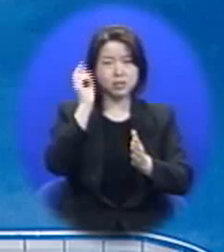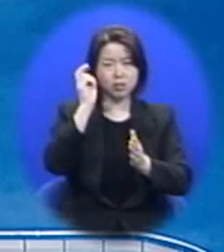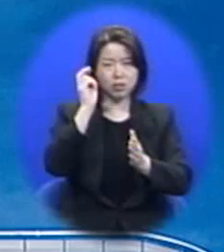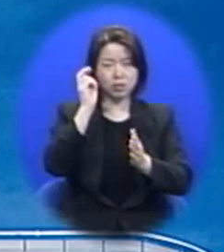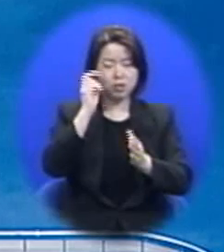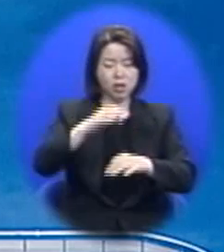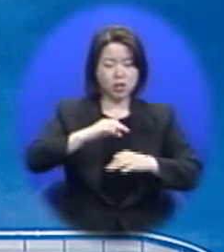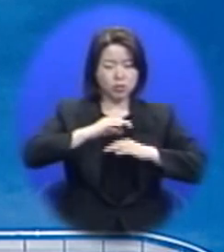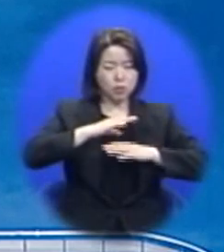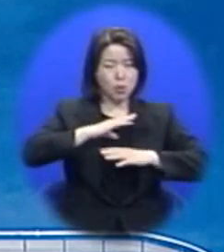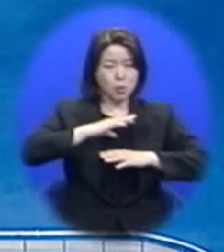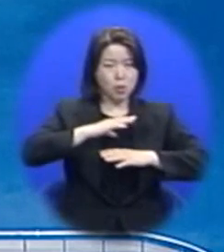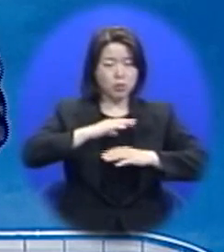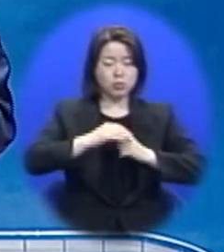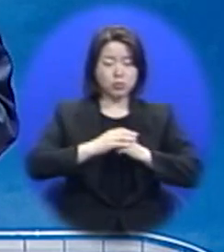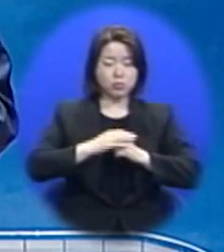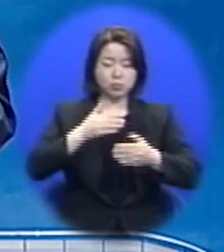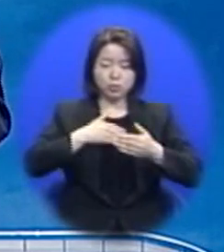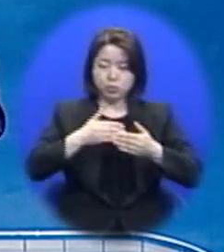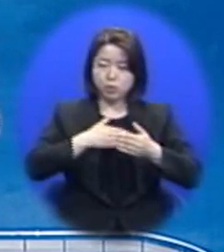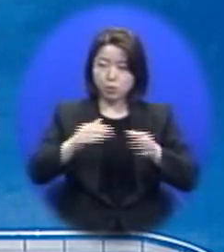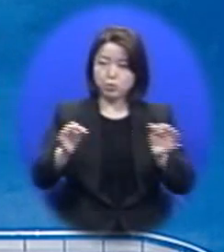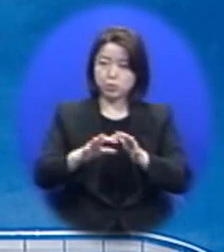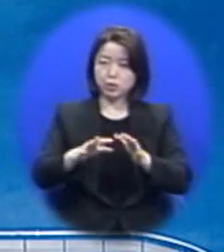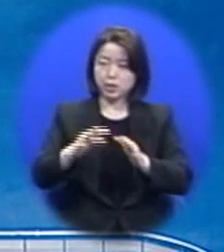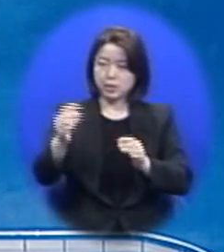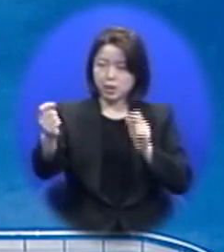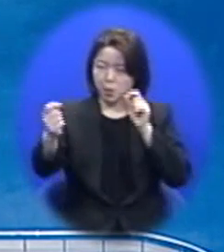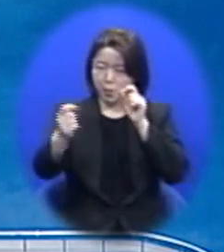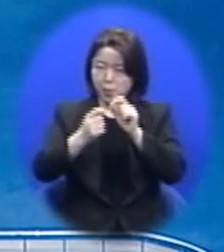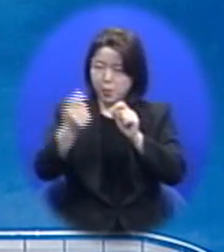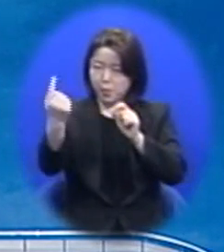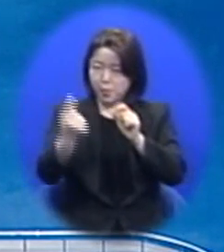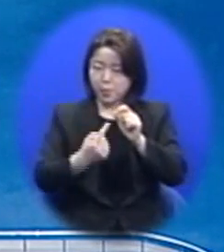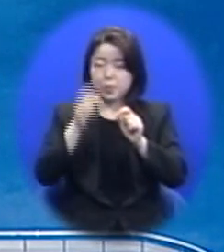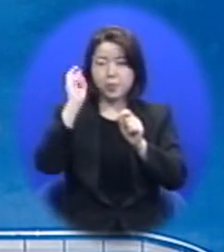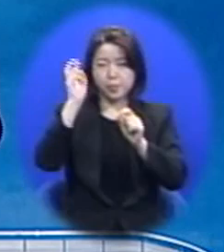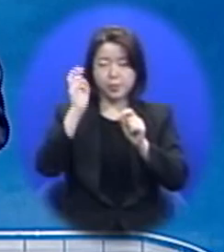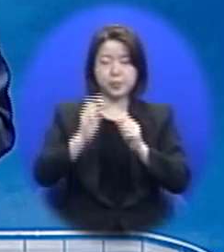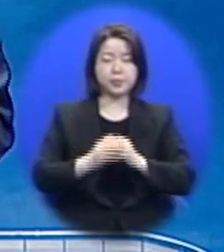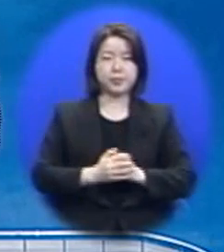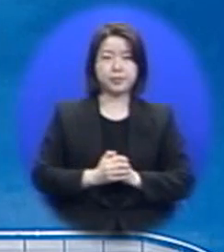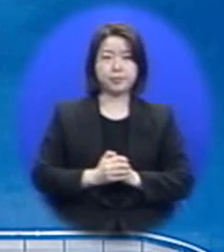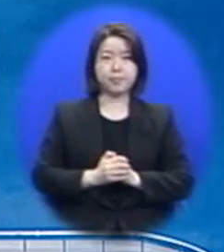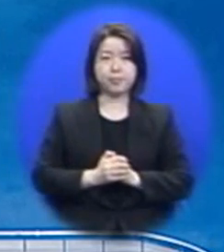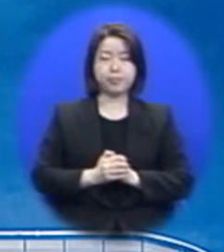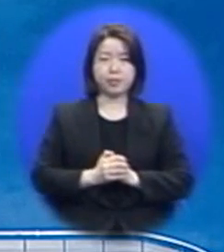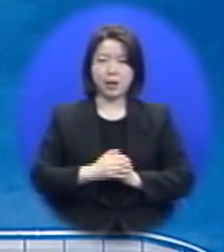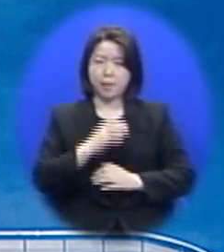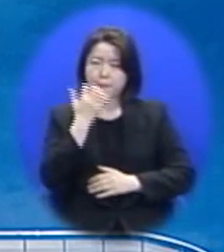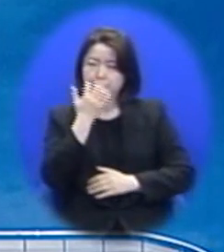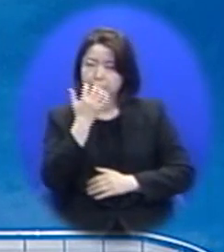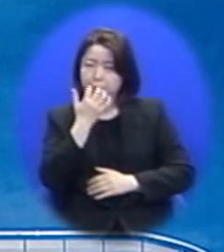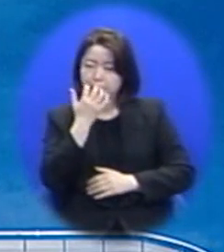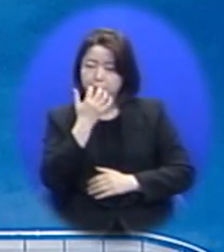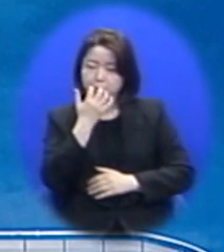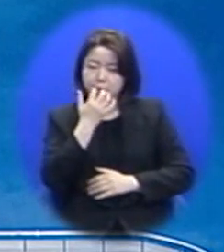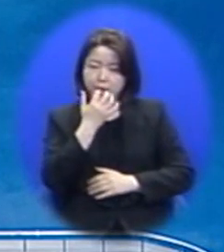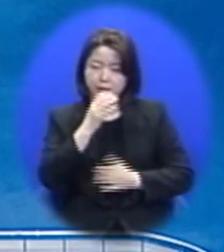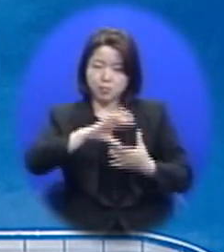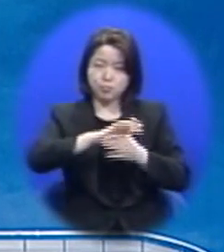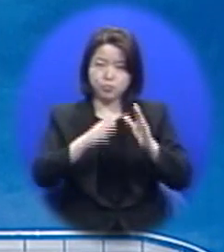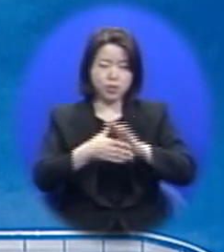두려운 순간이 우리에게도 곧 눈앞에 닥쳐오고 있습니다. 음란한 풍조는 말할 수도